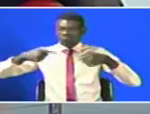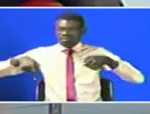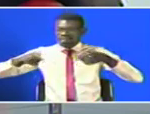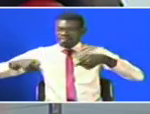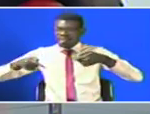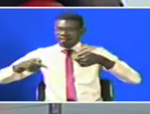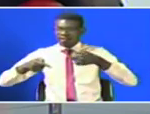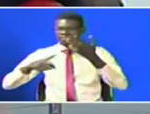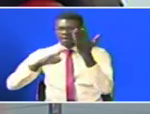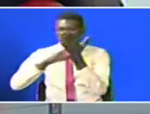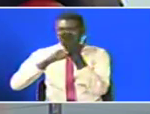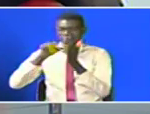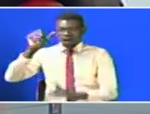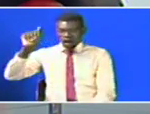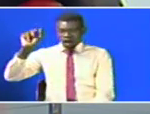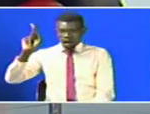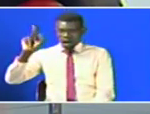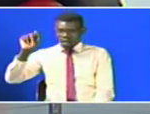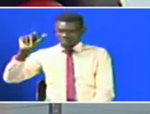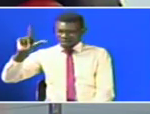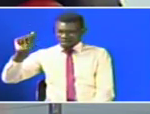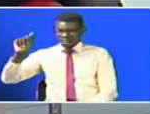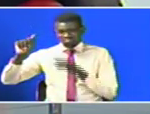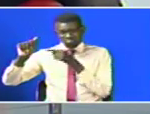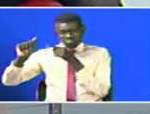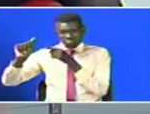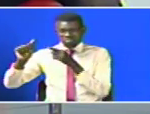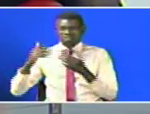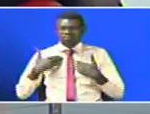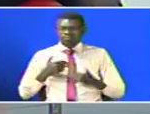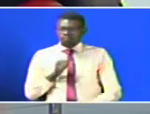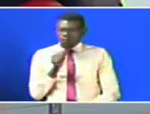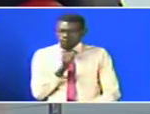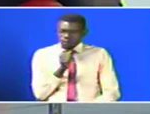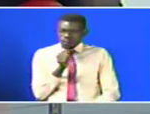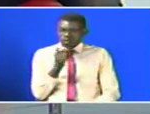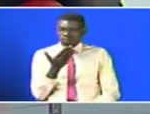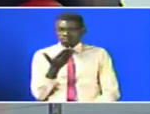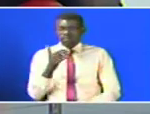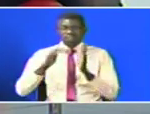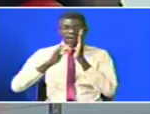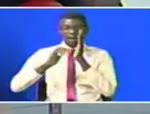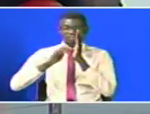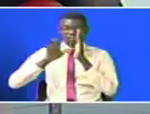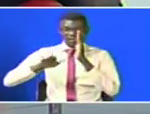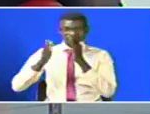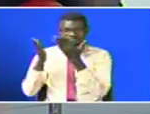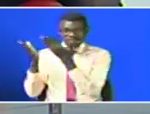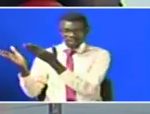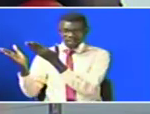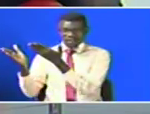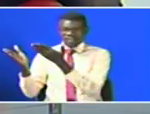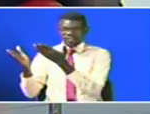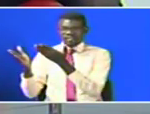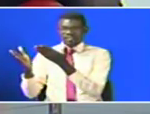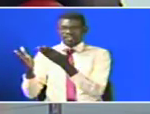na jinsi vilivyo ama vilivyoshikiliwa na baadhi ya wazee kutoka katika maeneo ya Ukambani licha mabadiliko ya